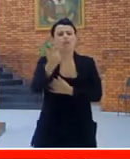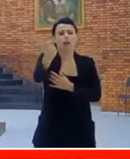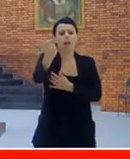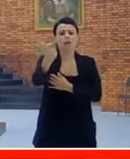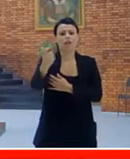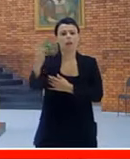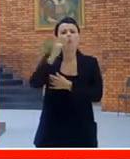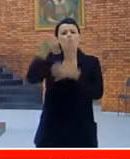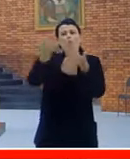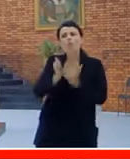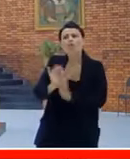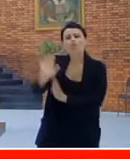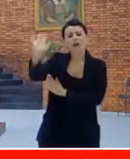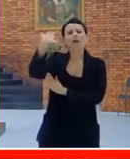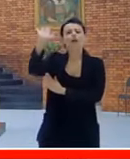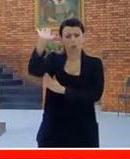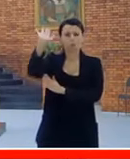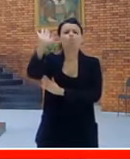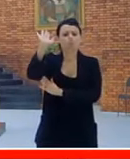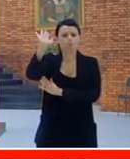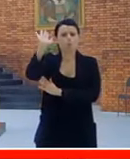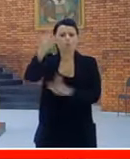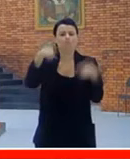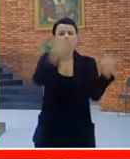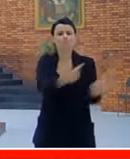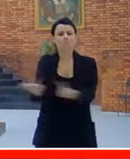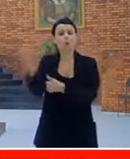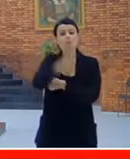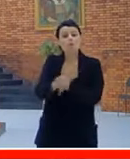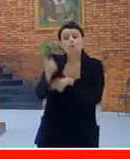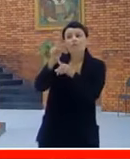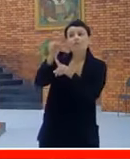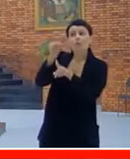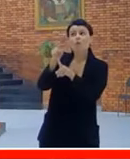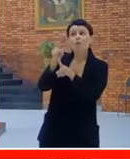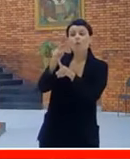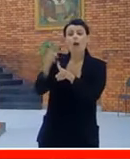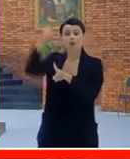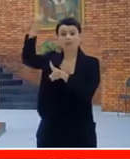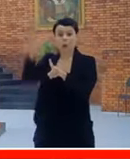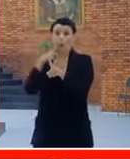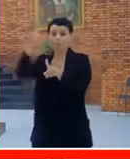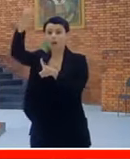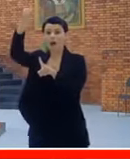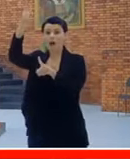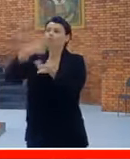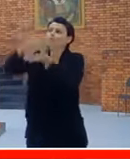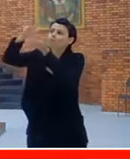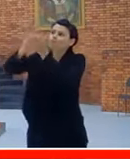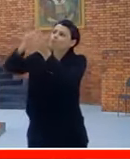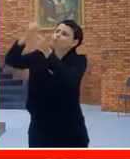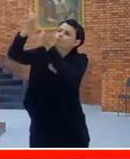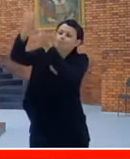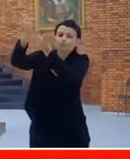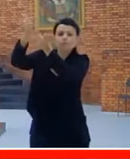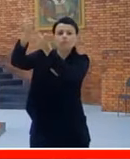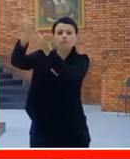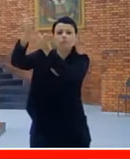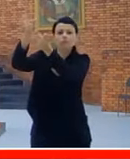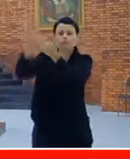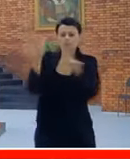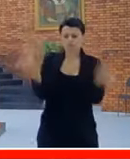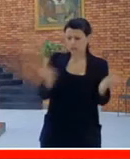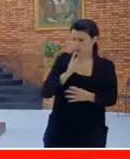darà, perché su di lui il Padre, Dio, ha messo il suo sigillo. Gli dissero